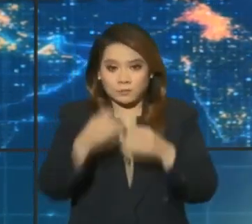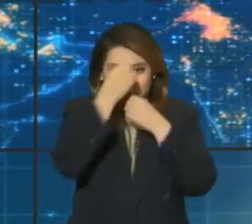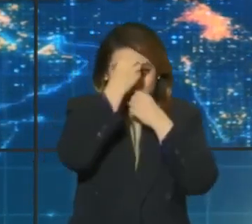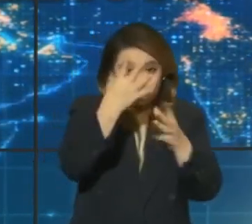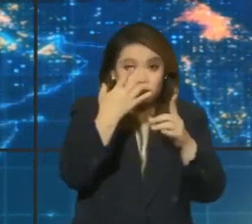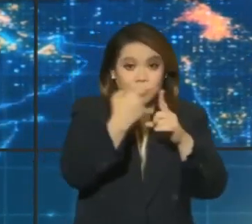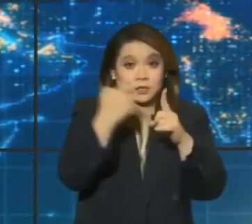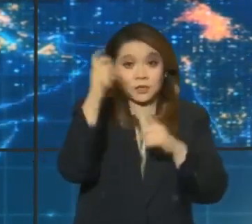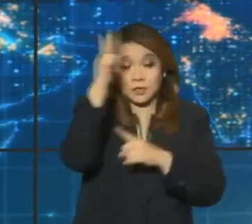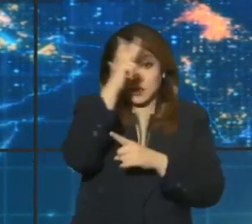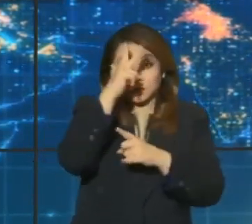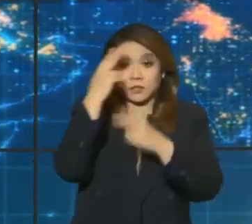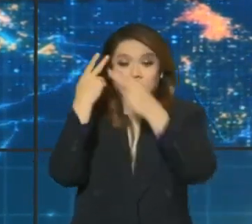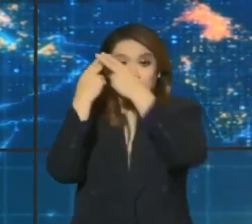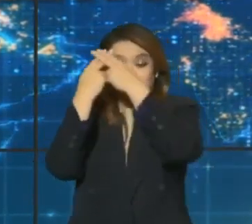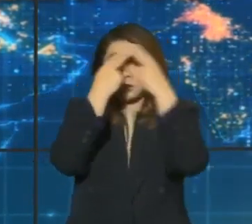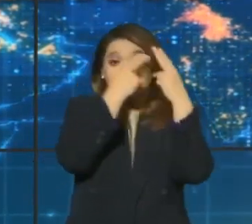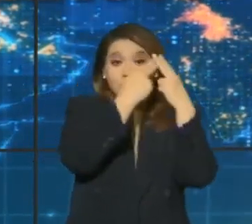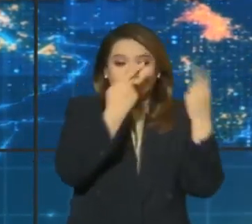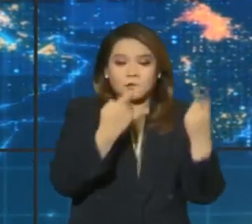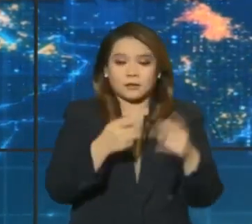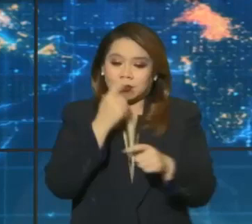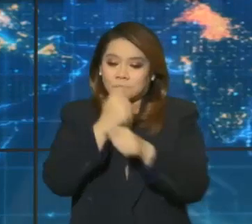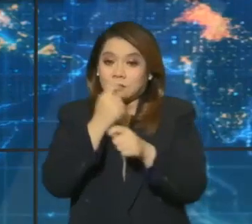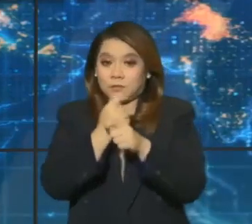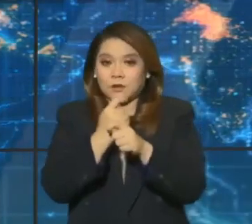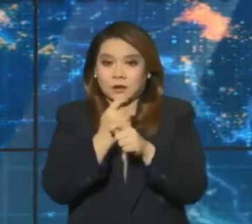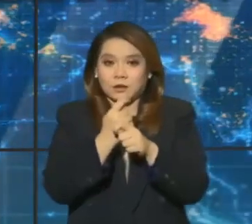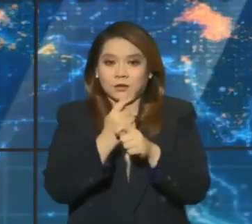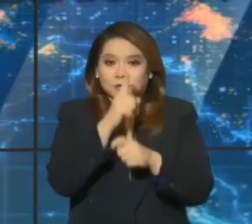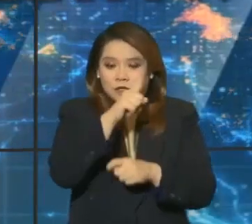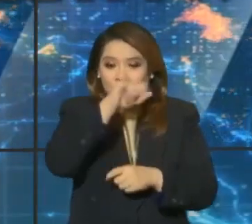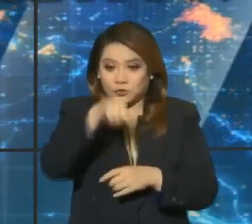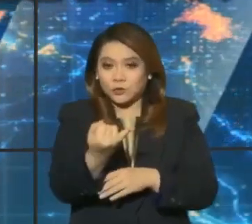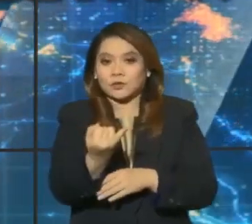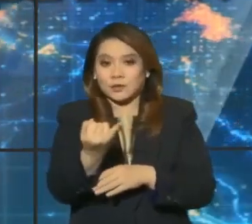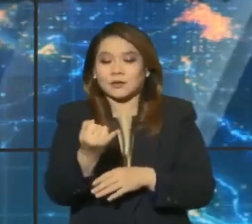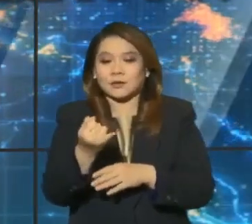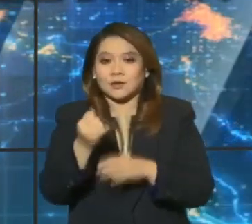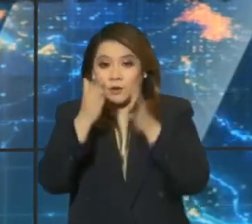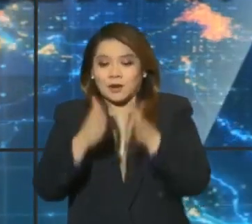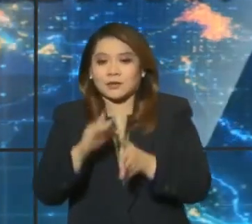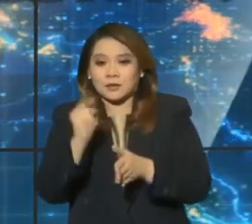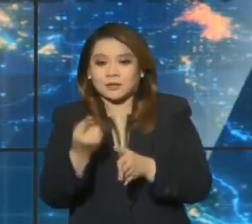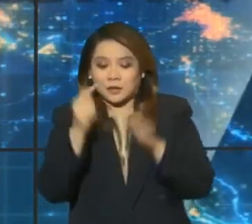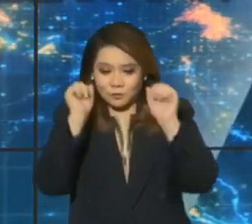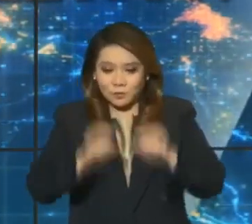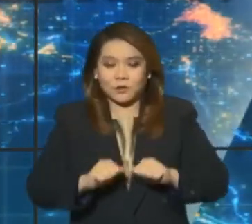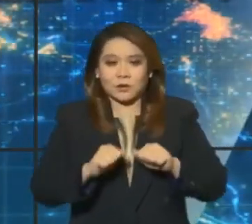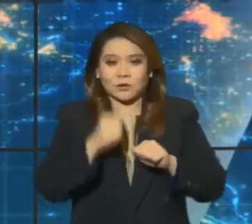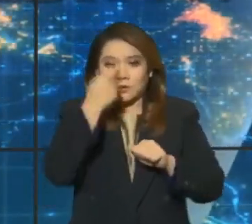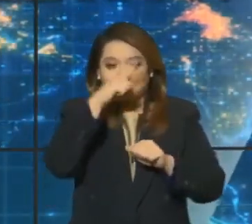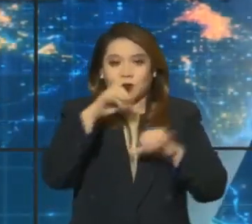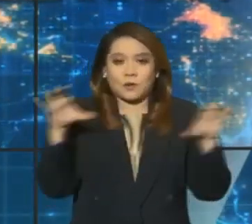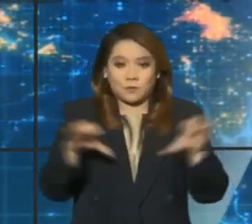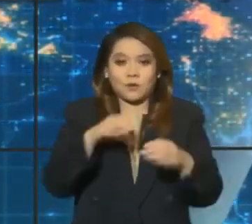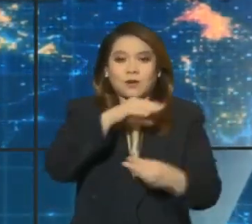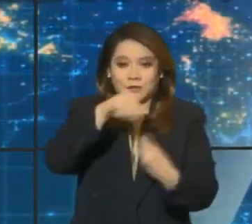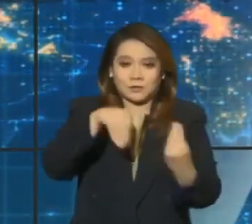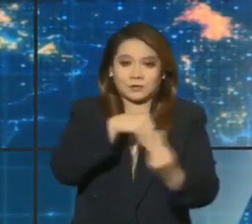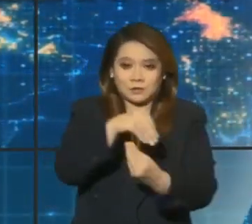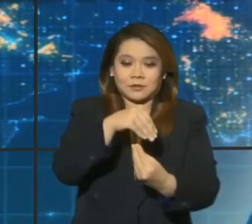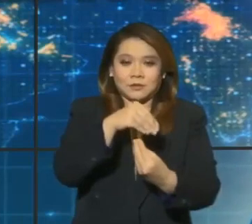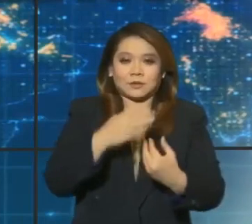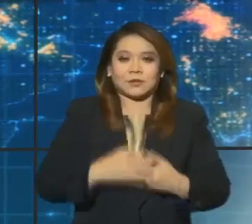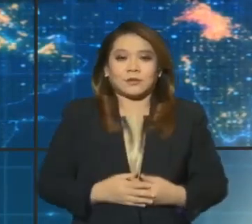pengumuman Kerajaan Arab Saudi yang menetapkan hanya 1,000,000 jemaah sahaja dibolehkan bagi mengerjakan rukun